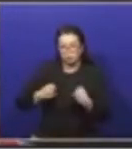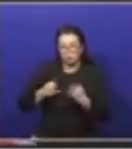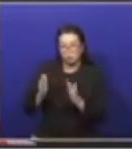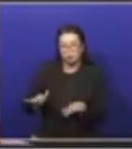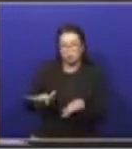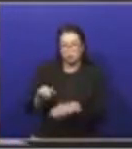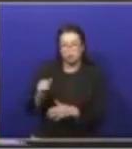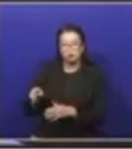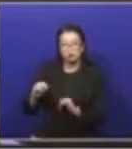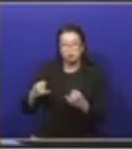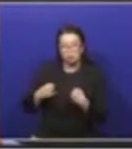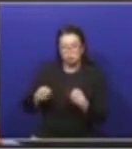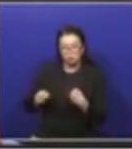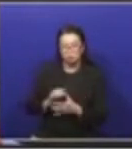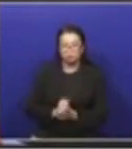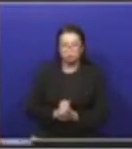แต่ในทางเศรษฐศาสตร์สิ่งที่ต้องเอามาคำนวณรวมด้วยคือค่าเสียโอกาส